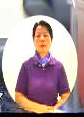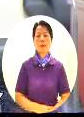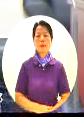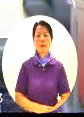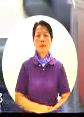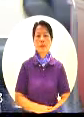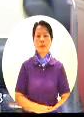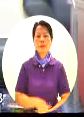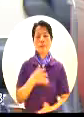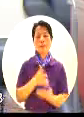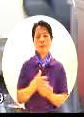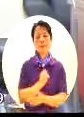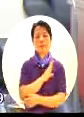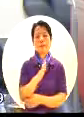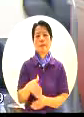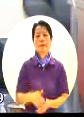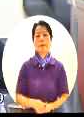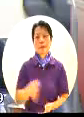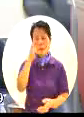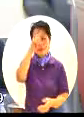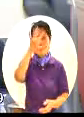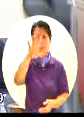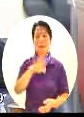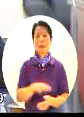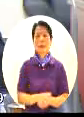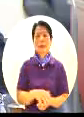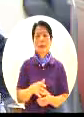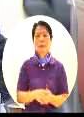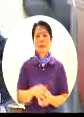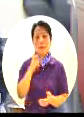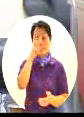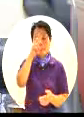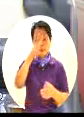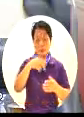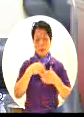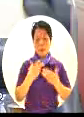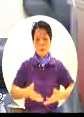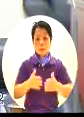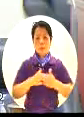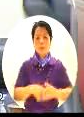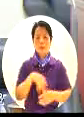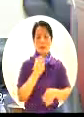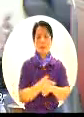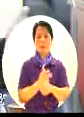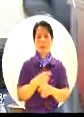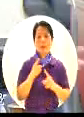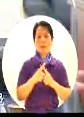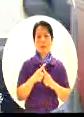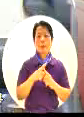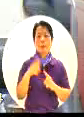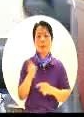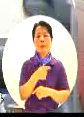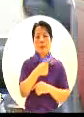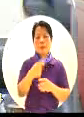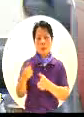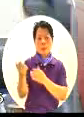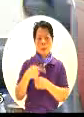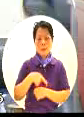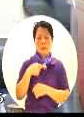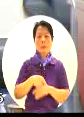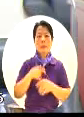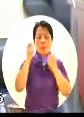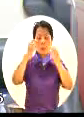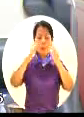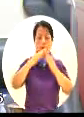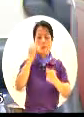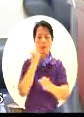我讲了，咱希望讲很多重要的科技人才来到我们高雄市就